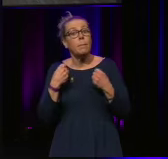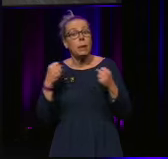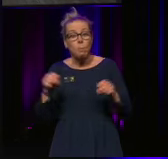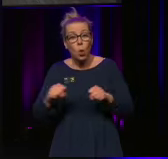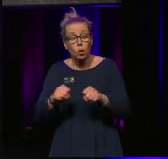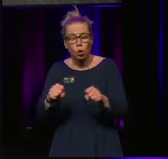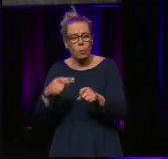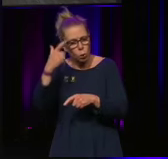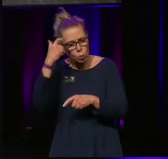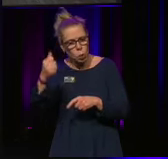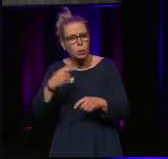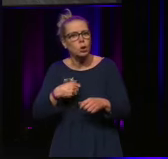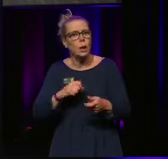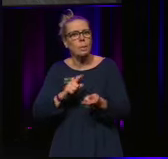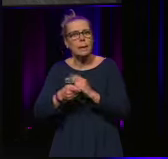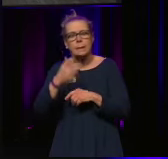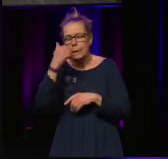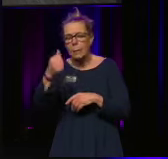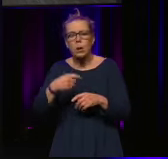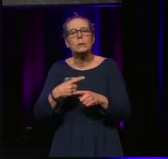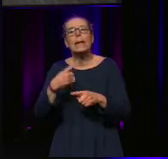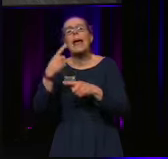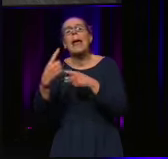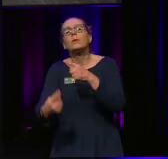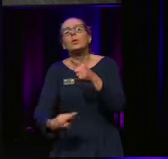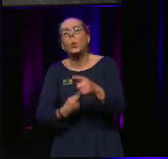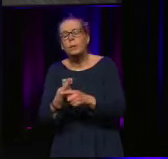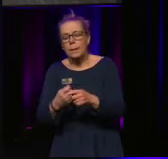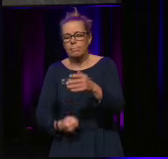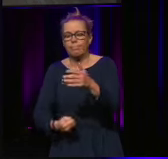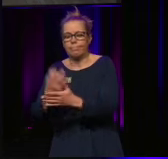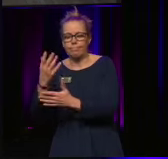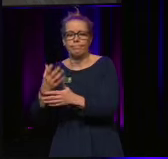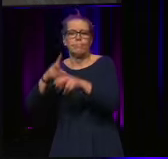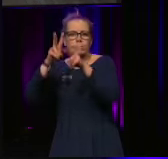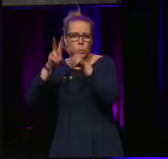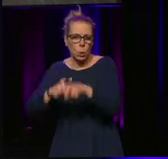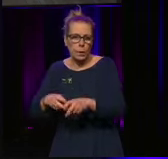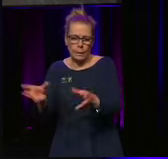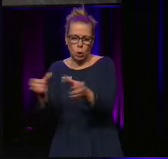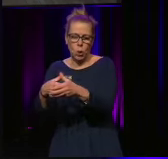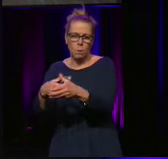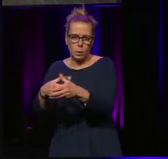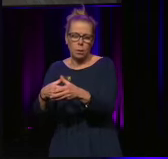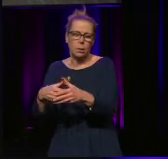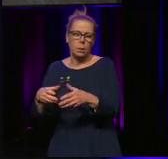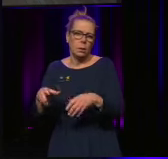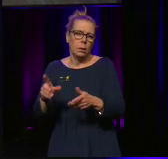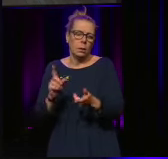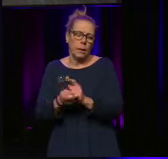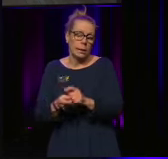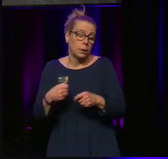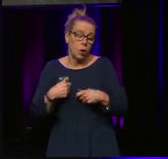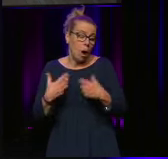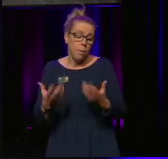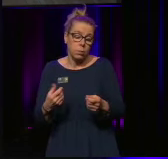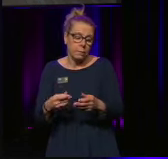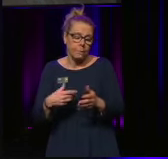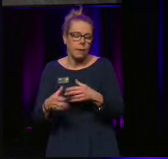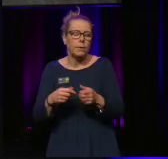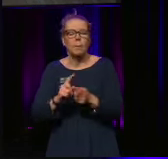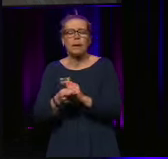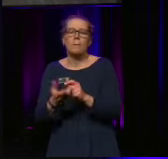snabbt. Sen dröjde det över ett år tills utredningen tillsattes, och det kan man väl vara lite kritisk mot, och det vet jag inte exakt varför. Sen blev det covid och annat, men